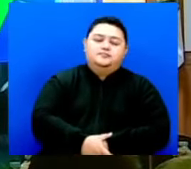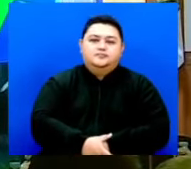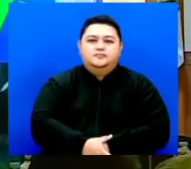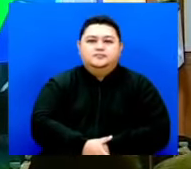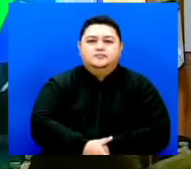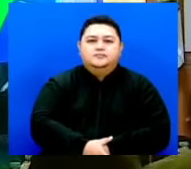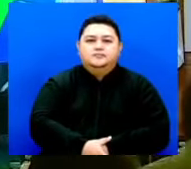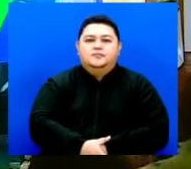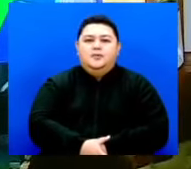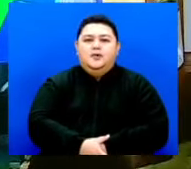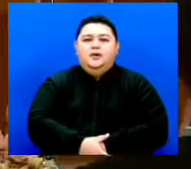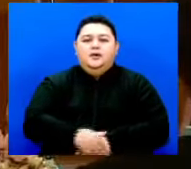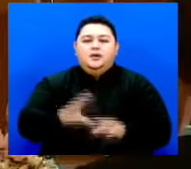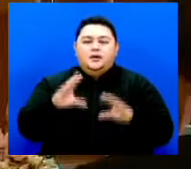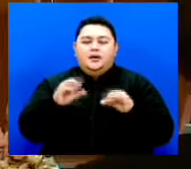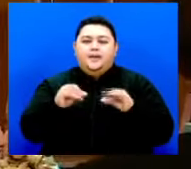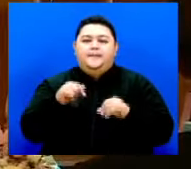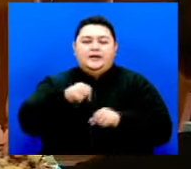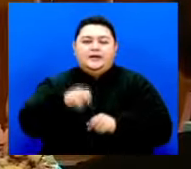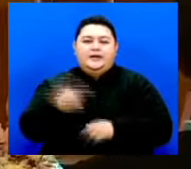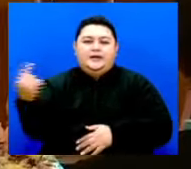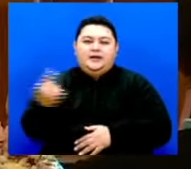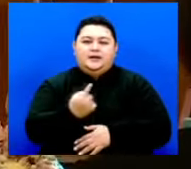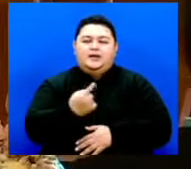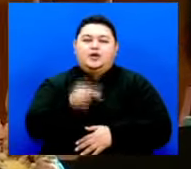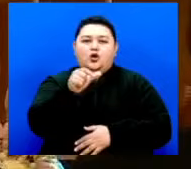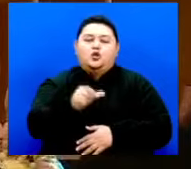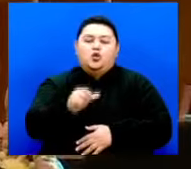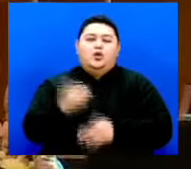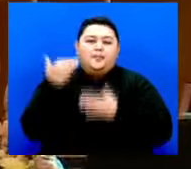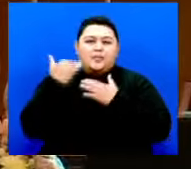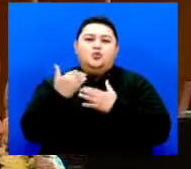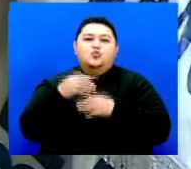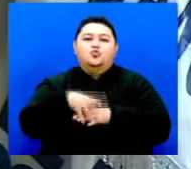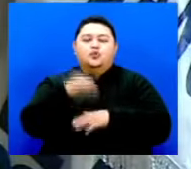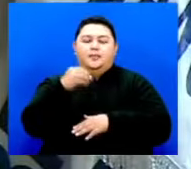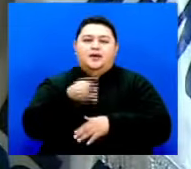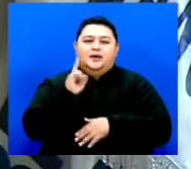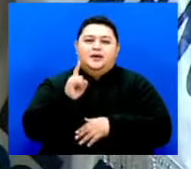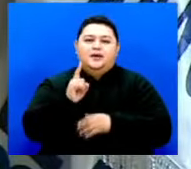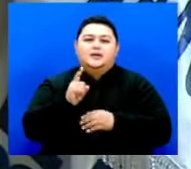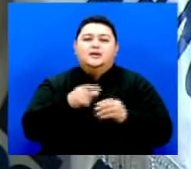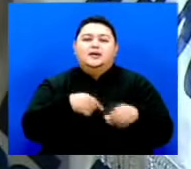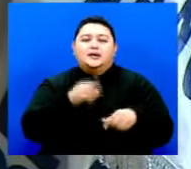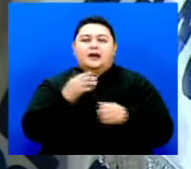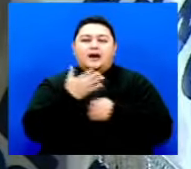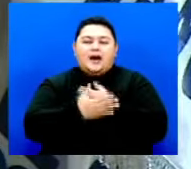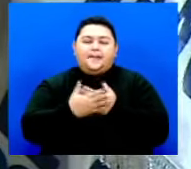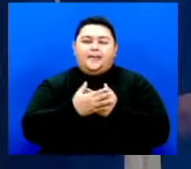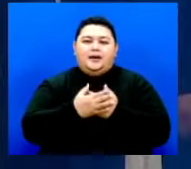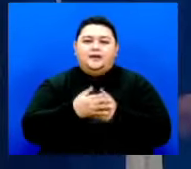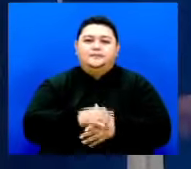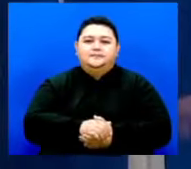Musyawarah nasional keempat Abu Japi dihadiri oleh para pemangku kepentingan utama dari industri keamanan.